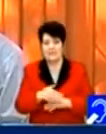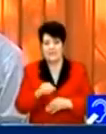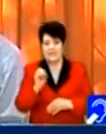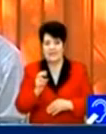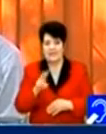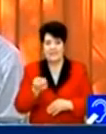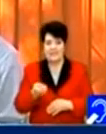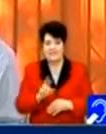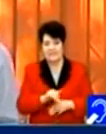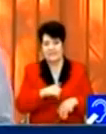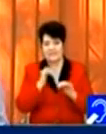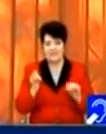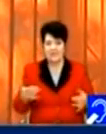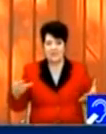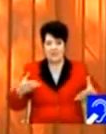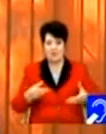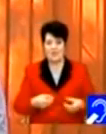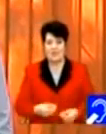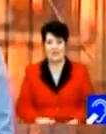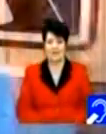Elvețiană pentru Dezvoltare și Cooperare.